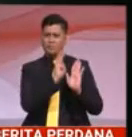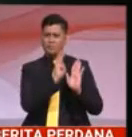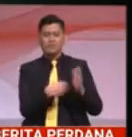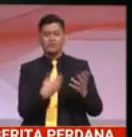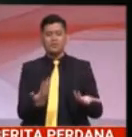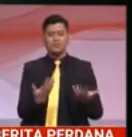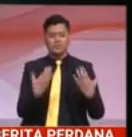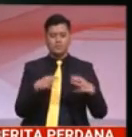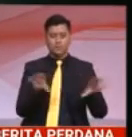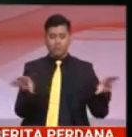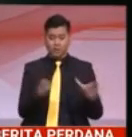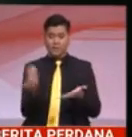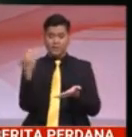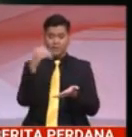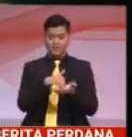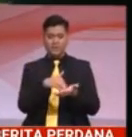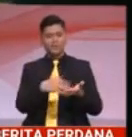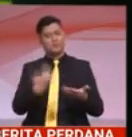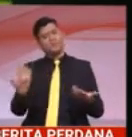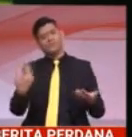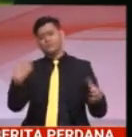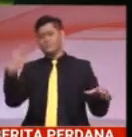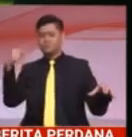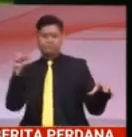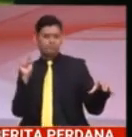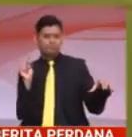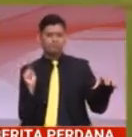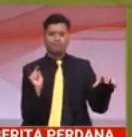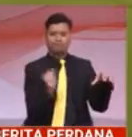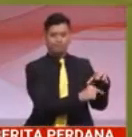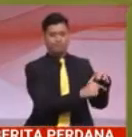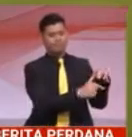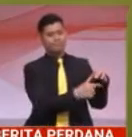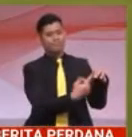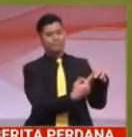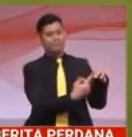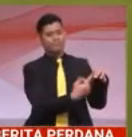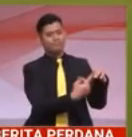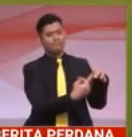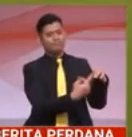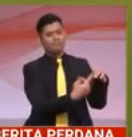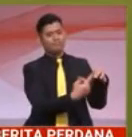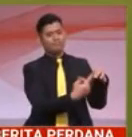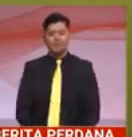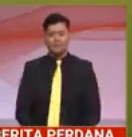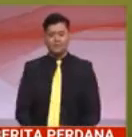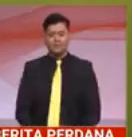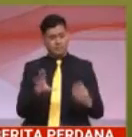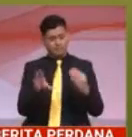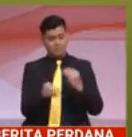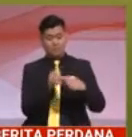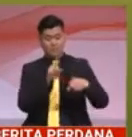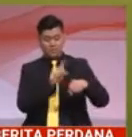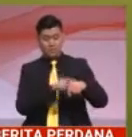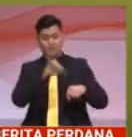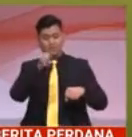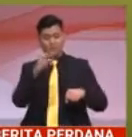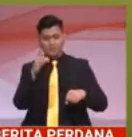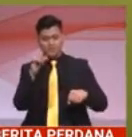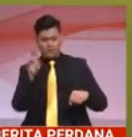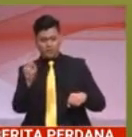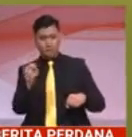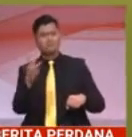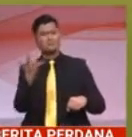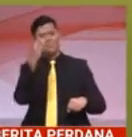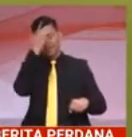Mintah melakukan lob cantik menewaskan Syarizan Ismail buat kali kedua. Memasuki masa tambahan, Jordan Mintah bijak